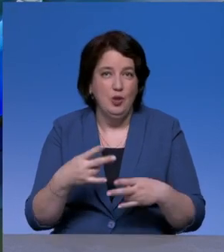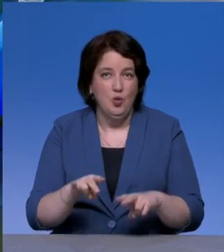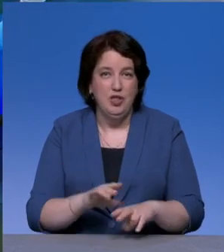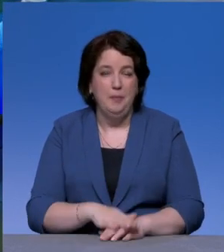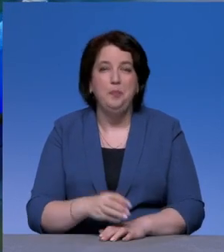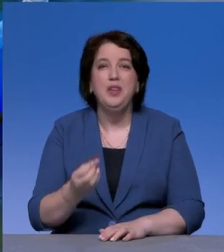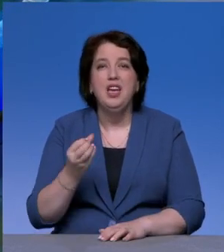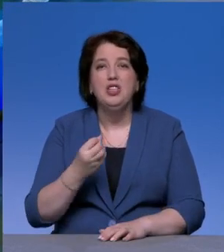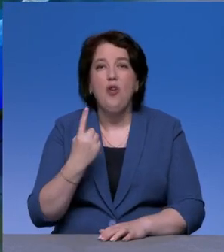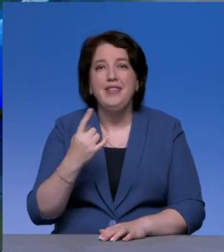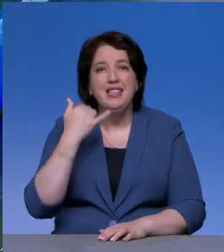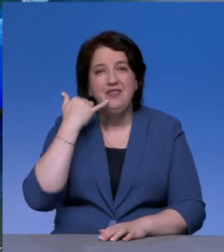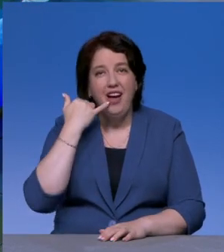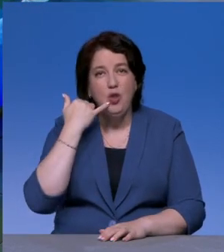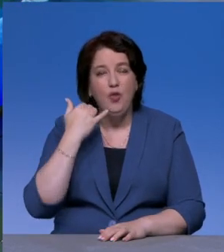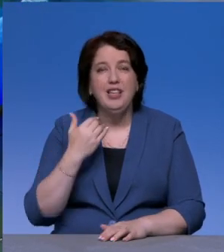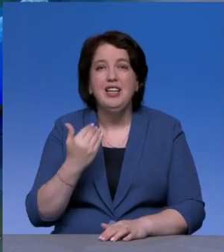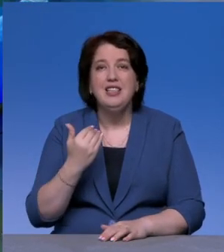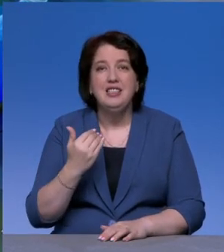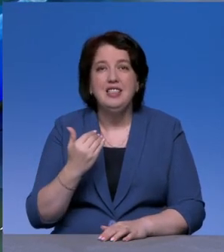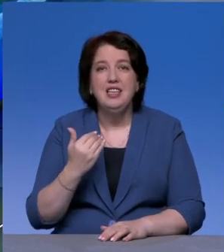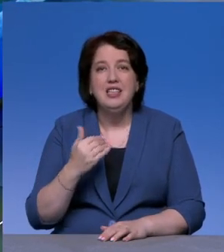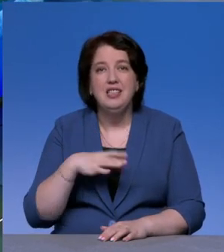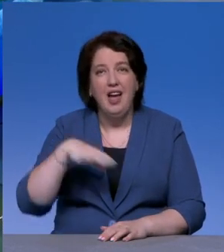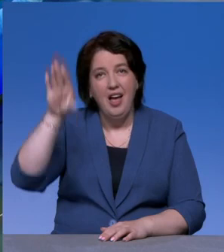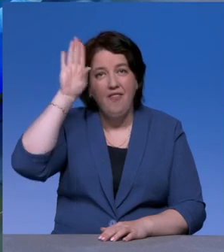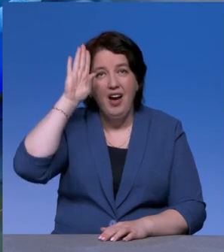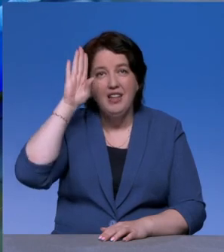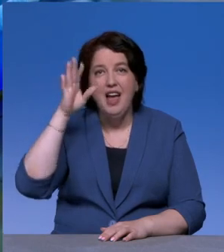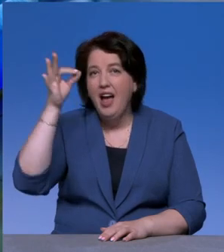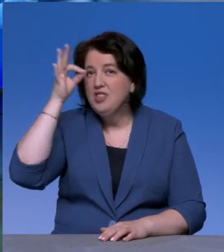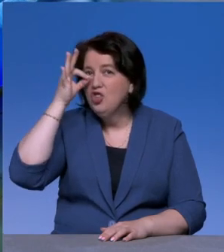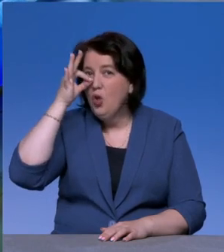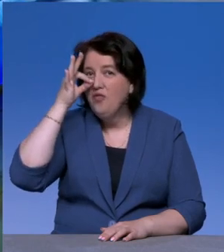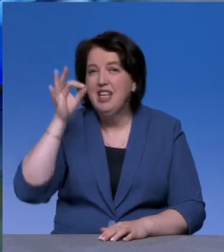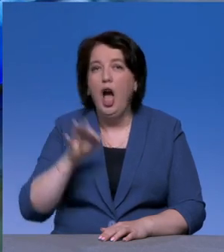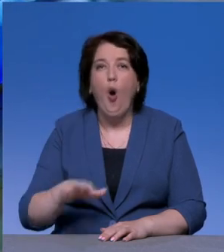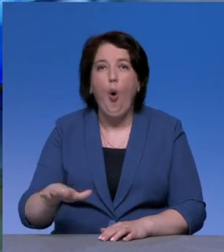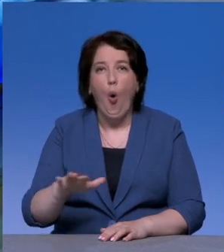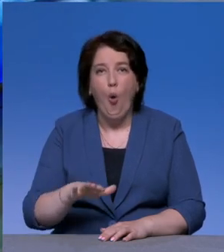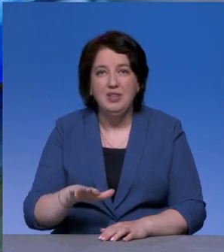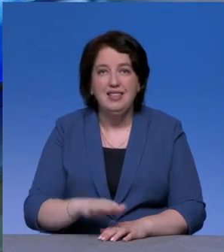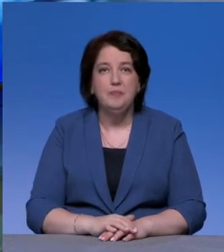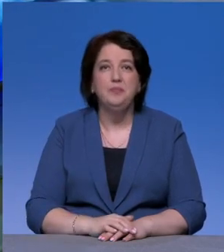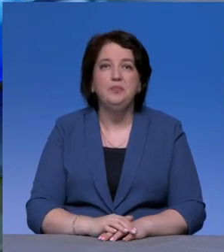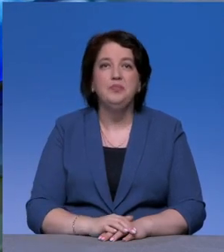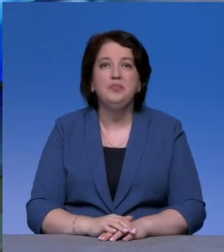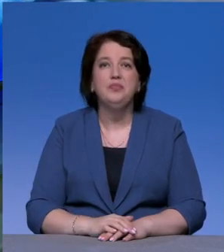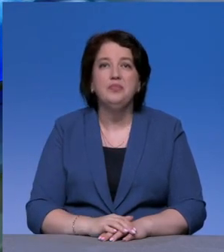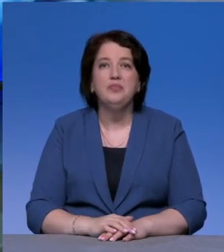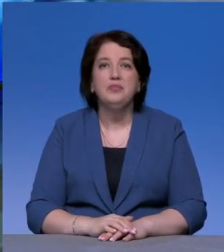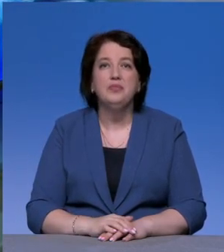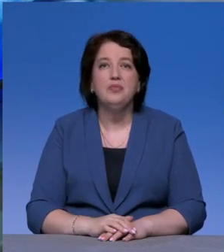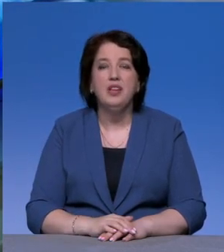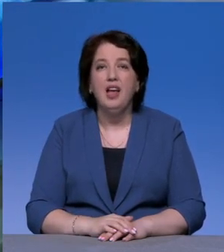телефонный звонок. У нас сейчас на связи Виктор из Свердловской области. Здравствуйте, Виктор. Здравствуйте. Да, слушаем вас. Я